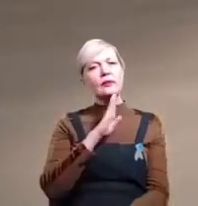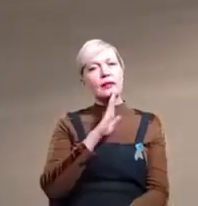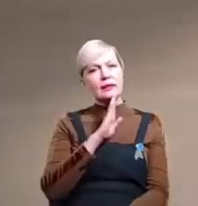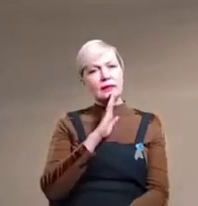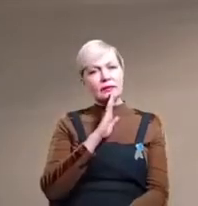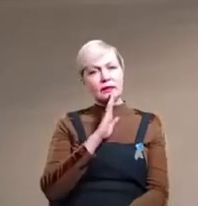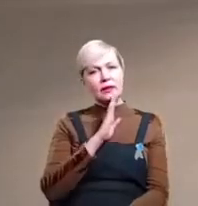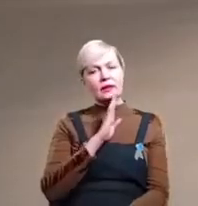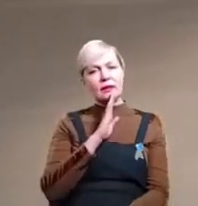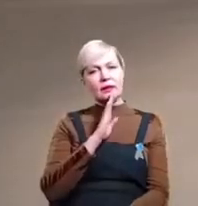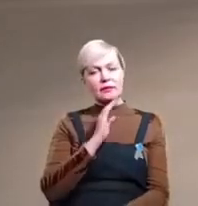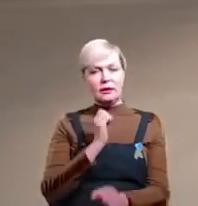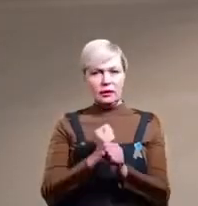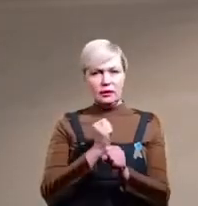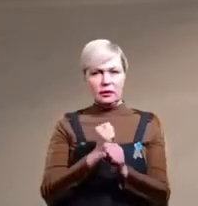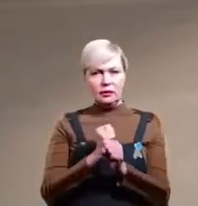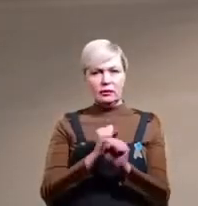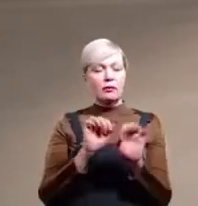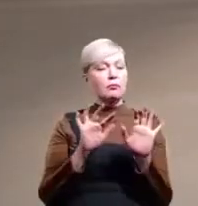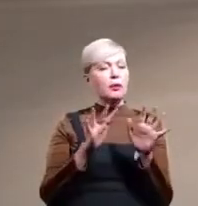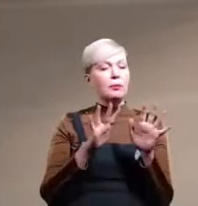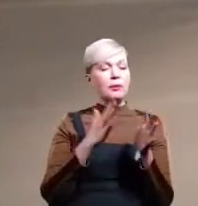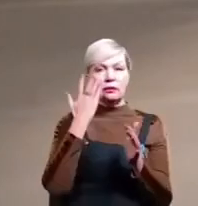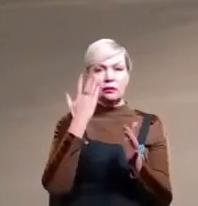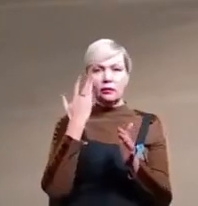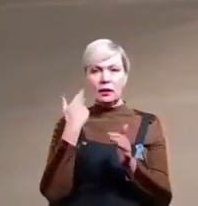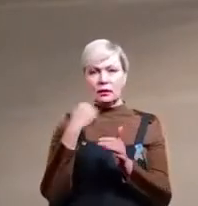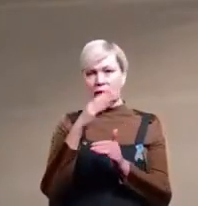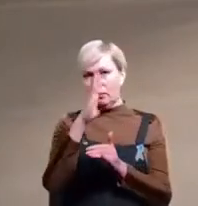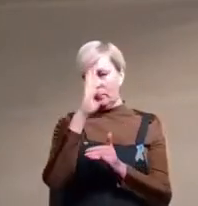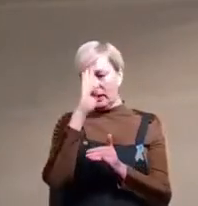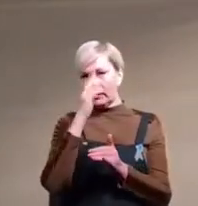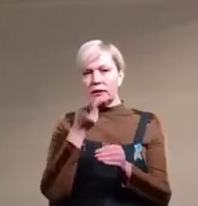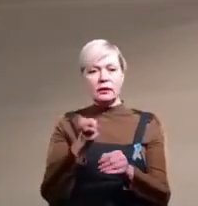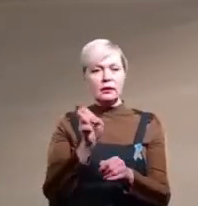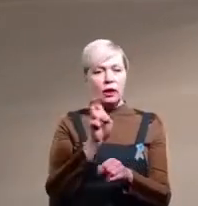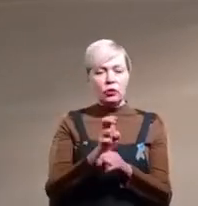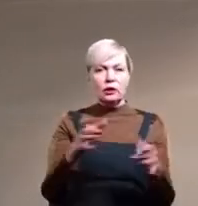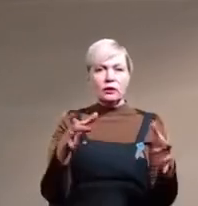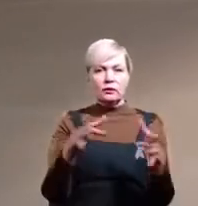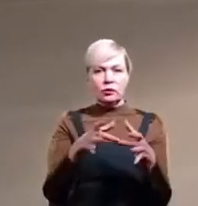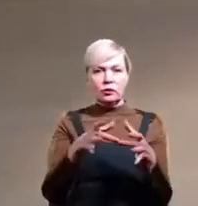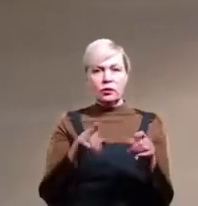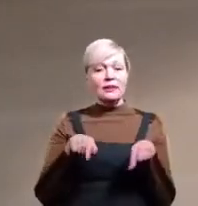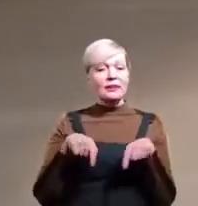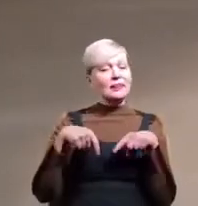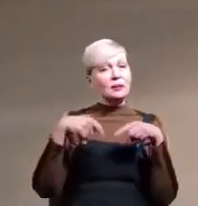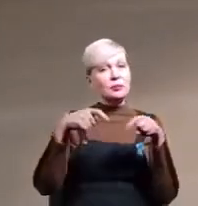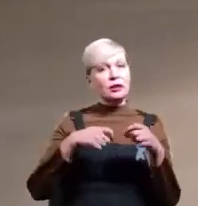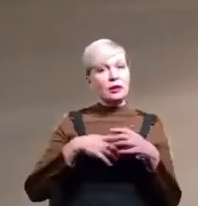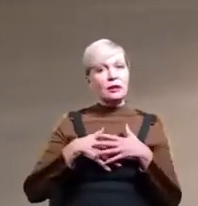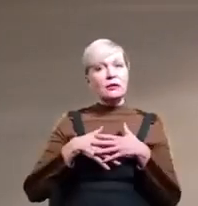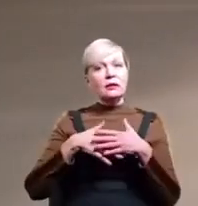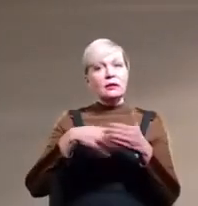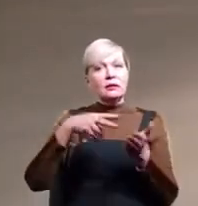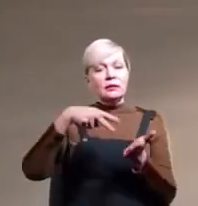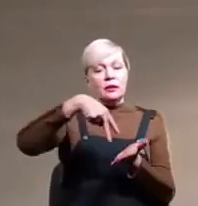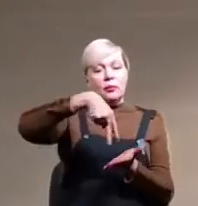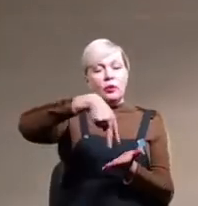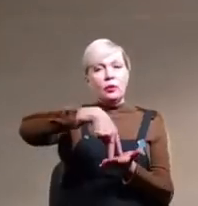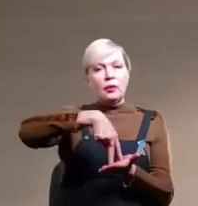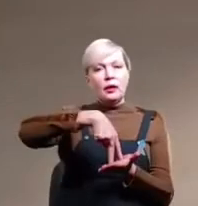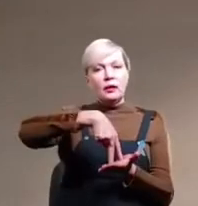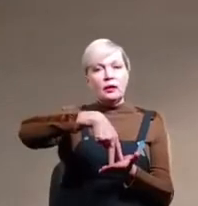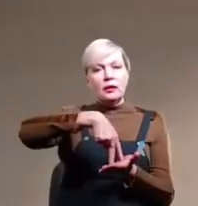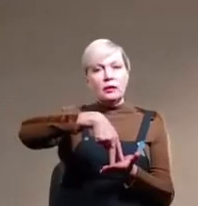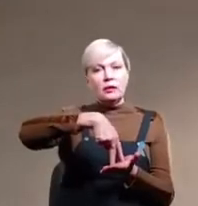Девочки делают. В момент, когда парни заходят в круг, вы забежали, вдох на полупальцах, потом схожу